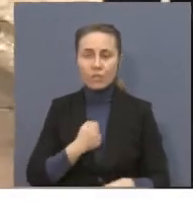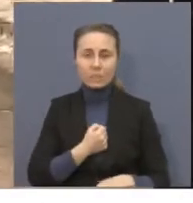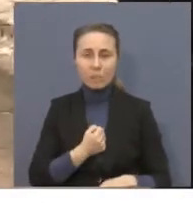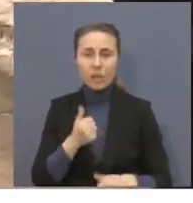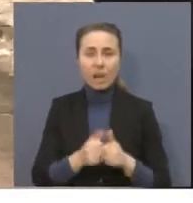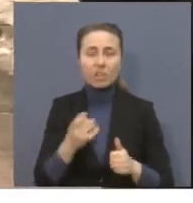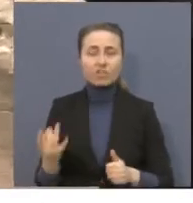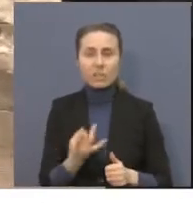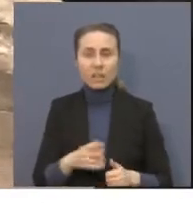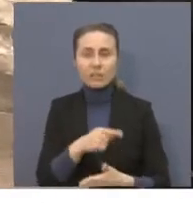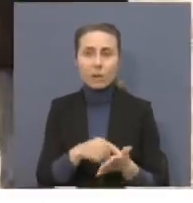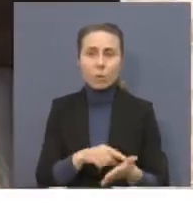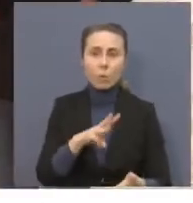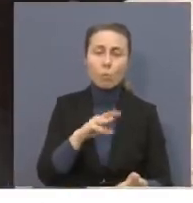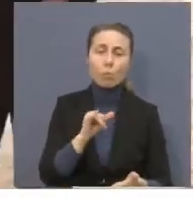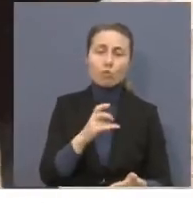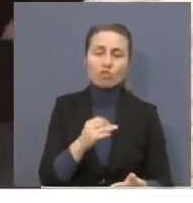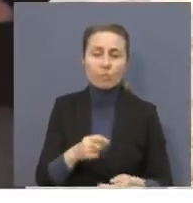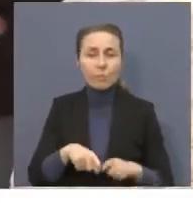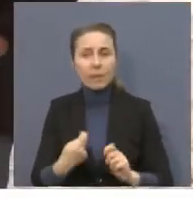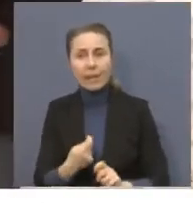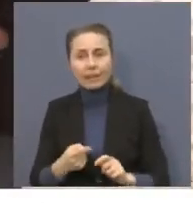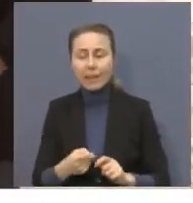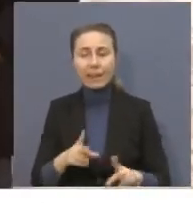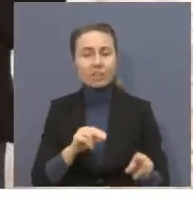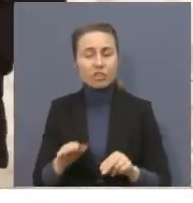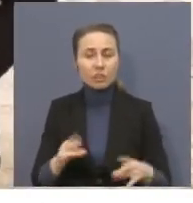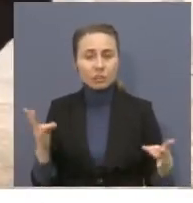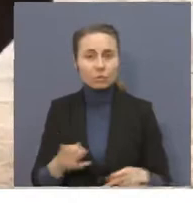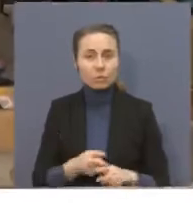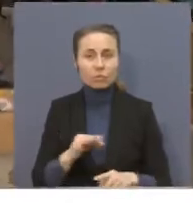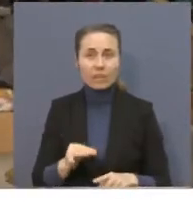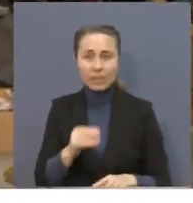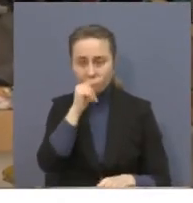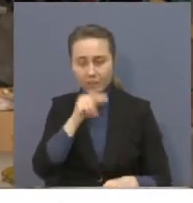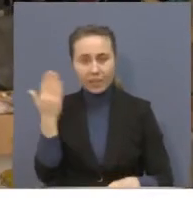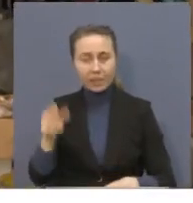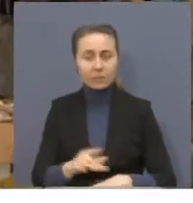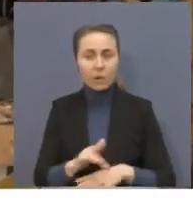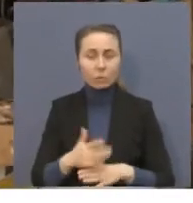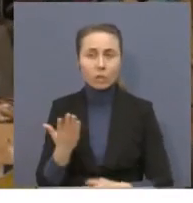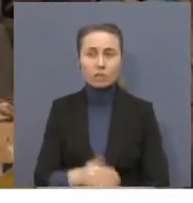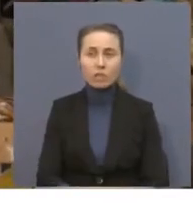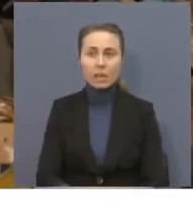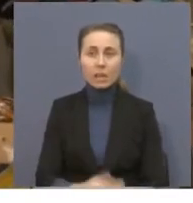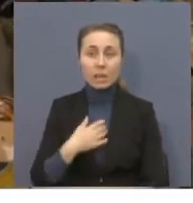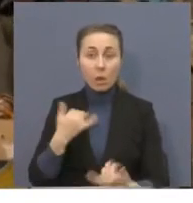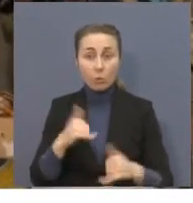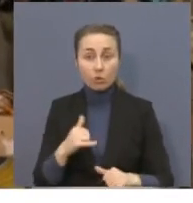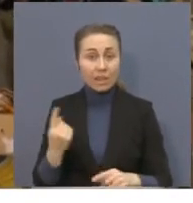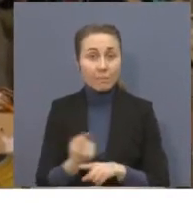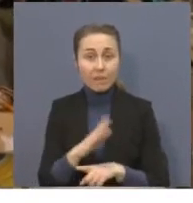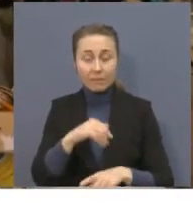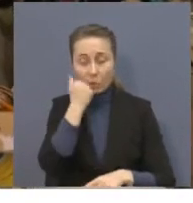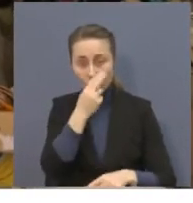задаются вопросом – ушиб или перелом? Это несчастный случай или вина коммунальщиков? Это уже не первый год, вот я наблюдаю,